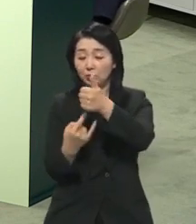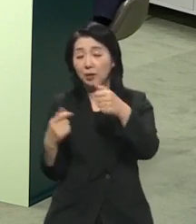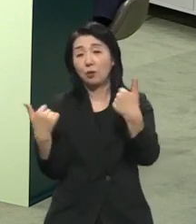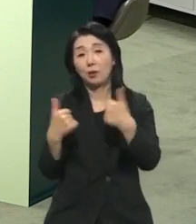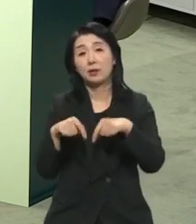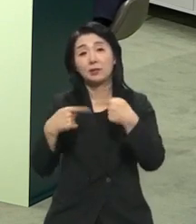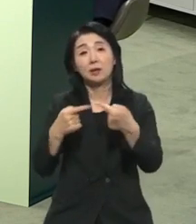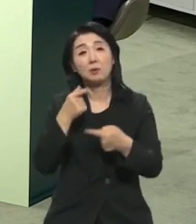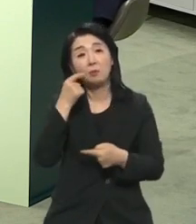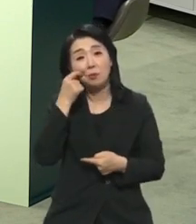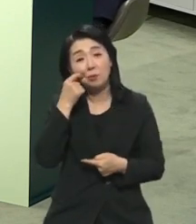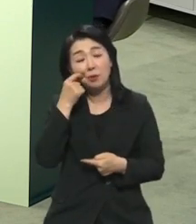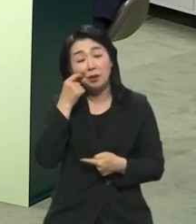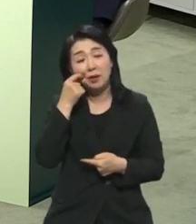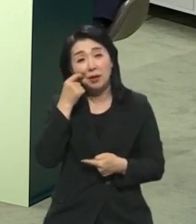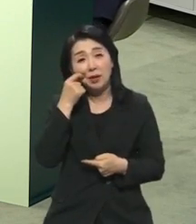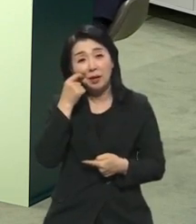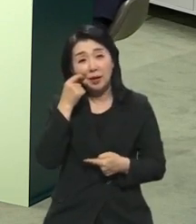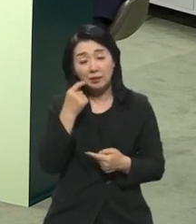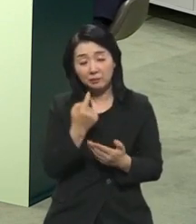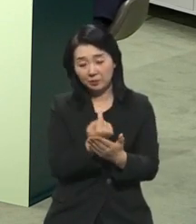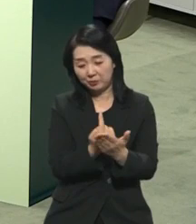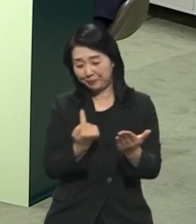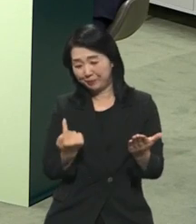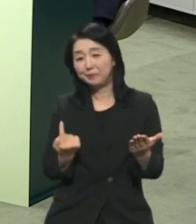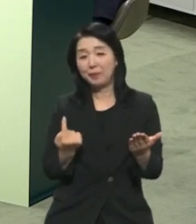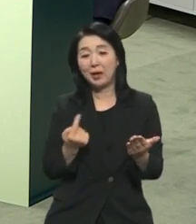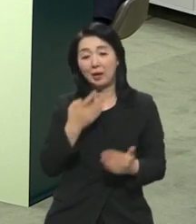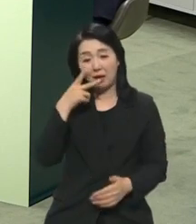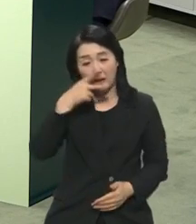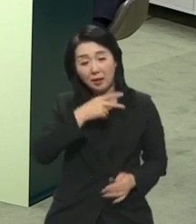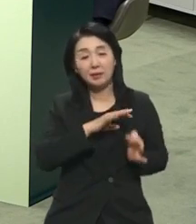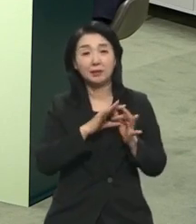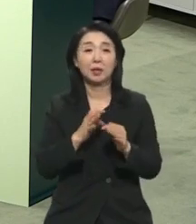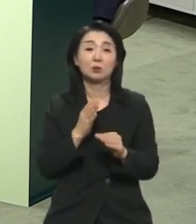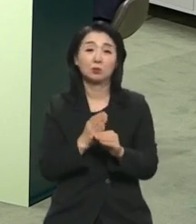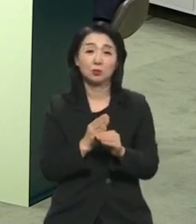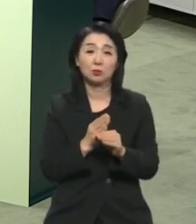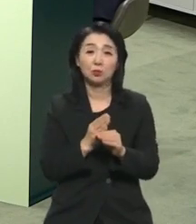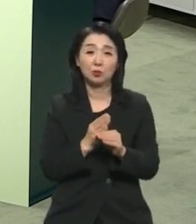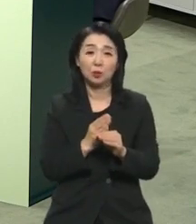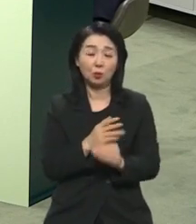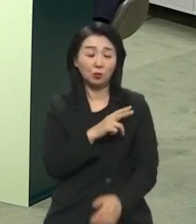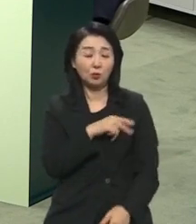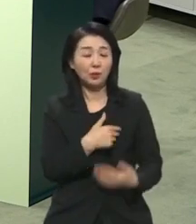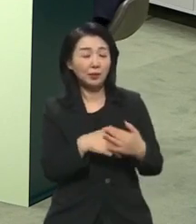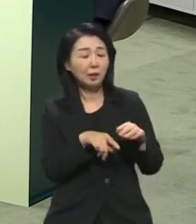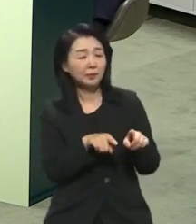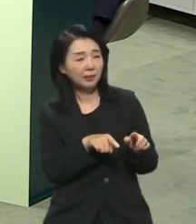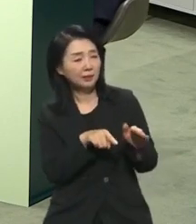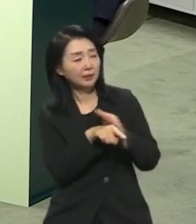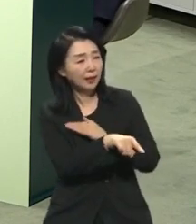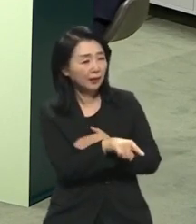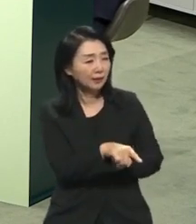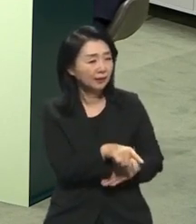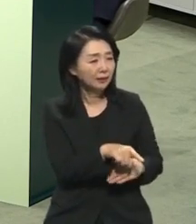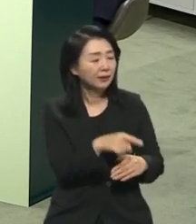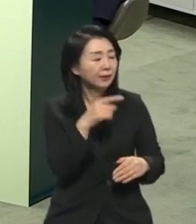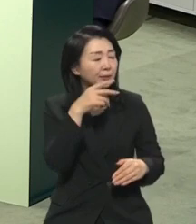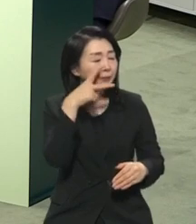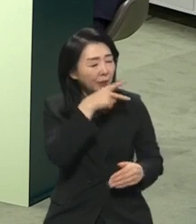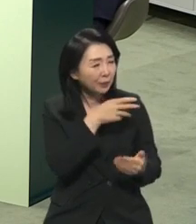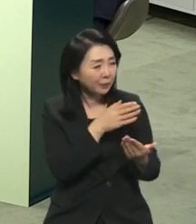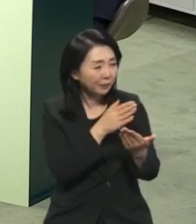대표시 밖으로 나와서 단식을 이어갔습니다 자 오늘 중재위원들도 찾아가서 만류하고 그런 장면들도